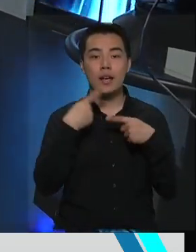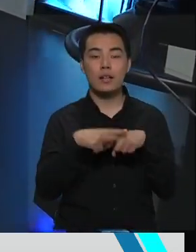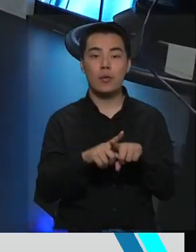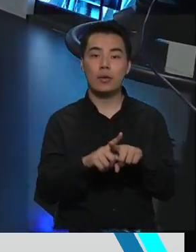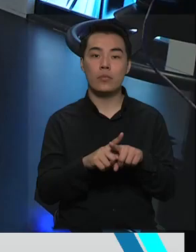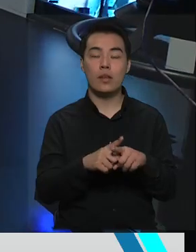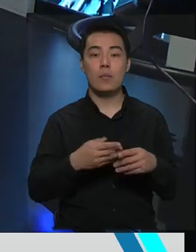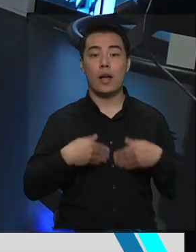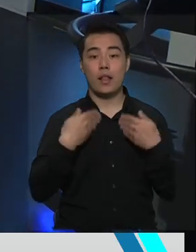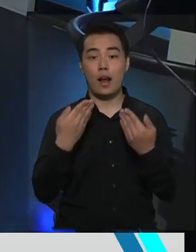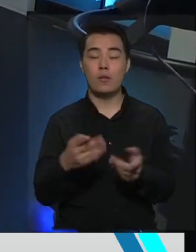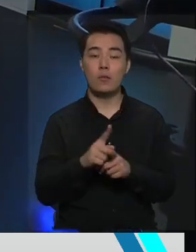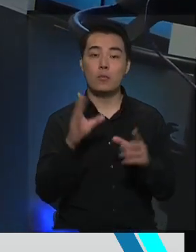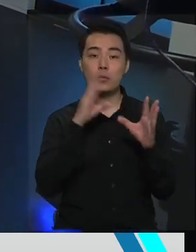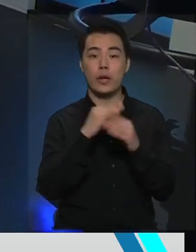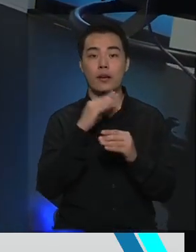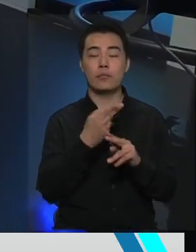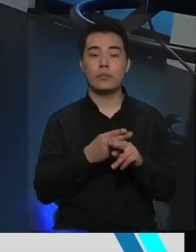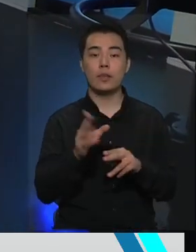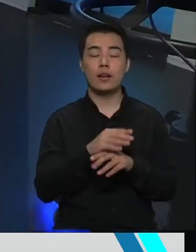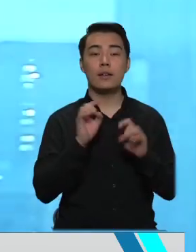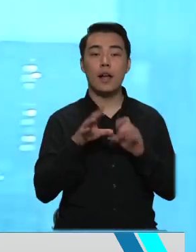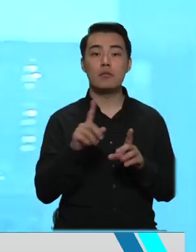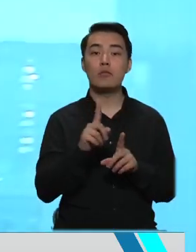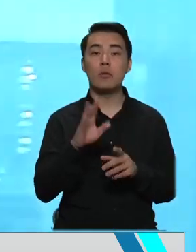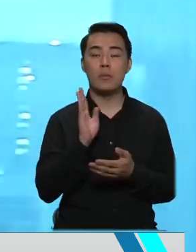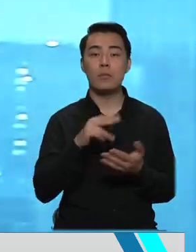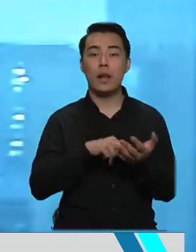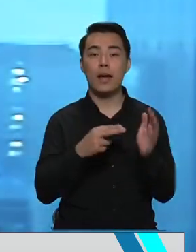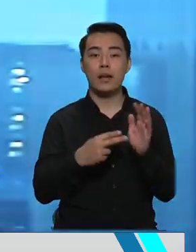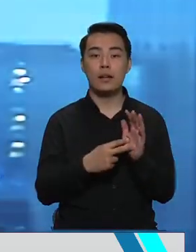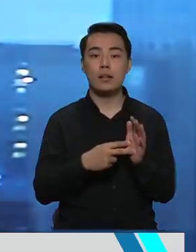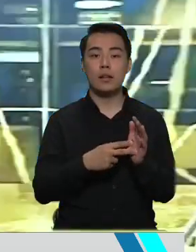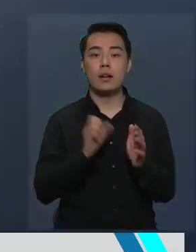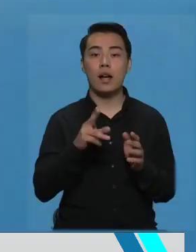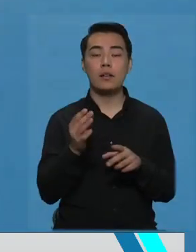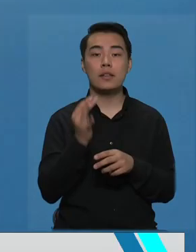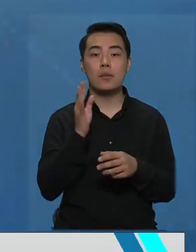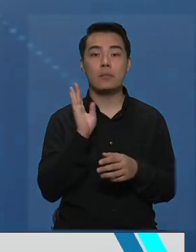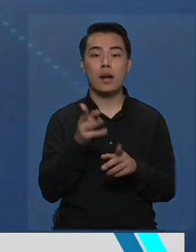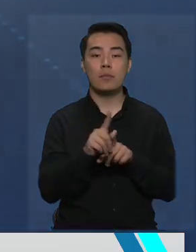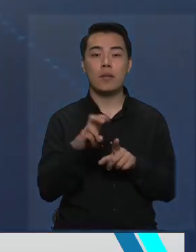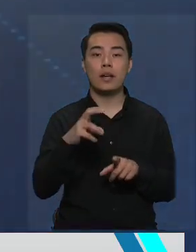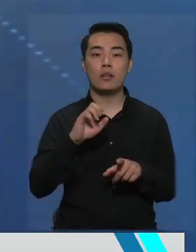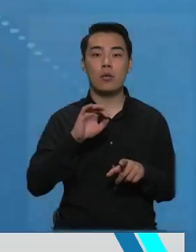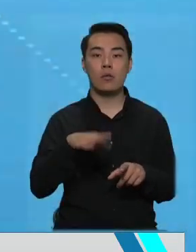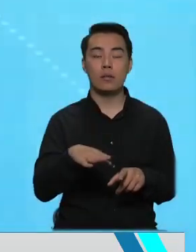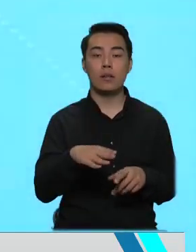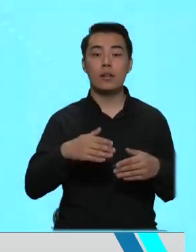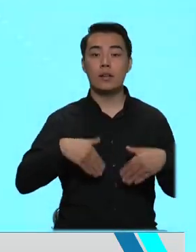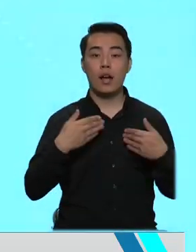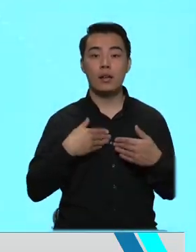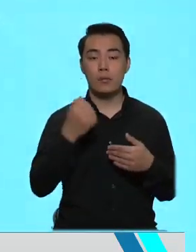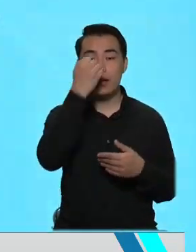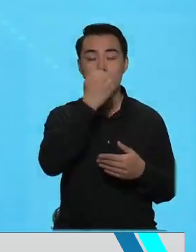Я поздравляю вас с успехом расскажите пожалуйста о чем ваш проект и как вас заметили в Microsoft Спасибо